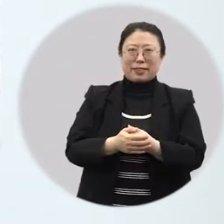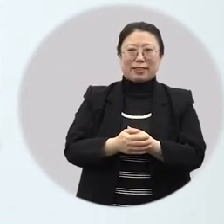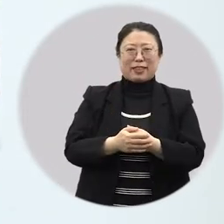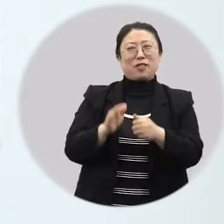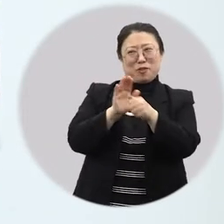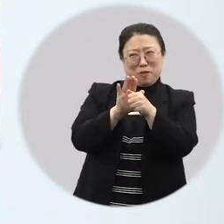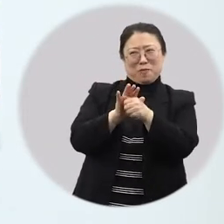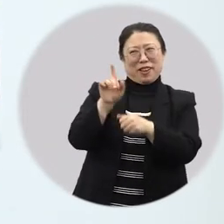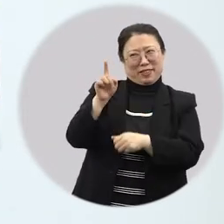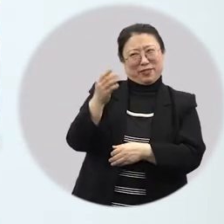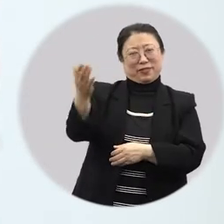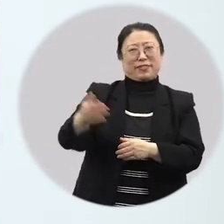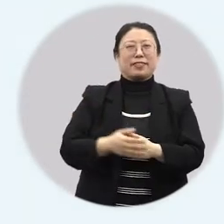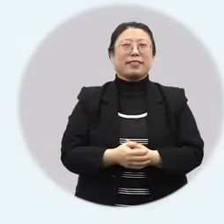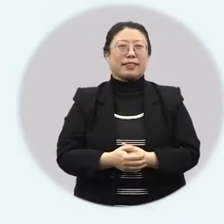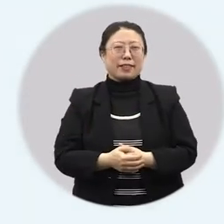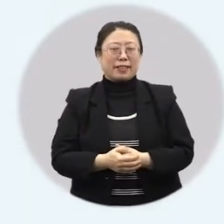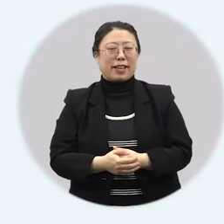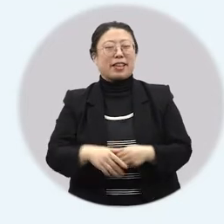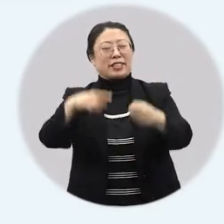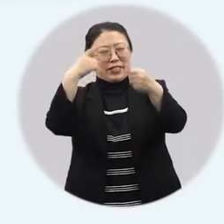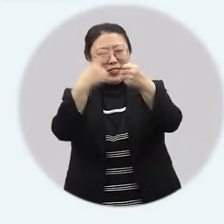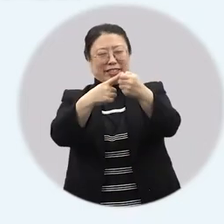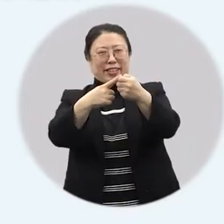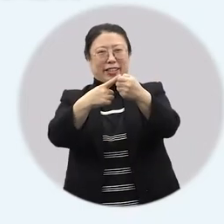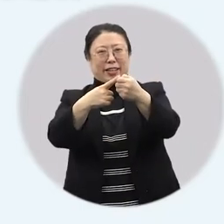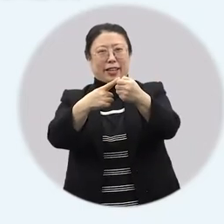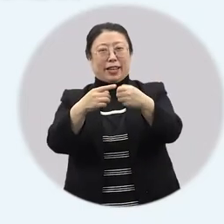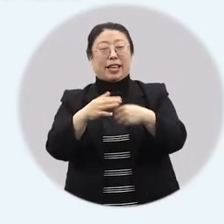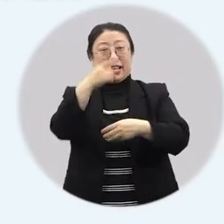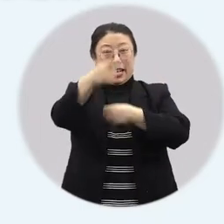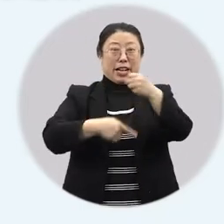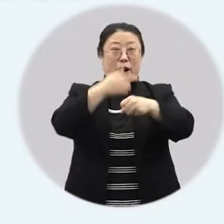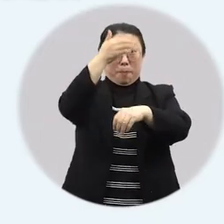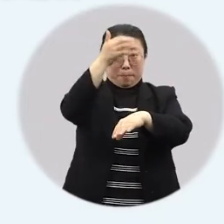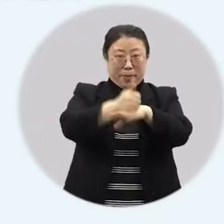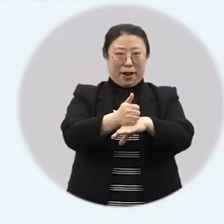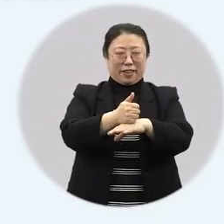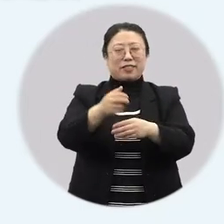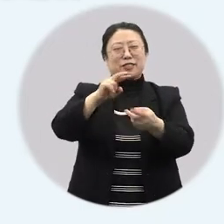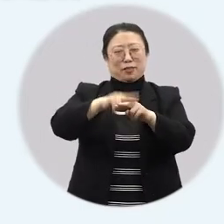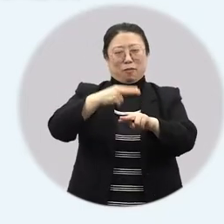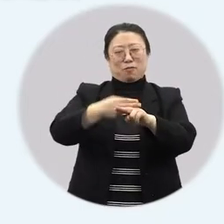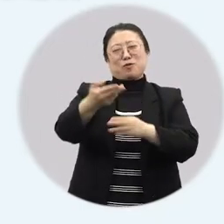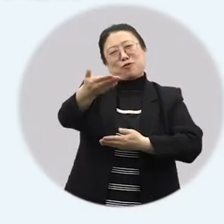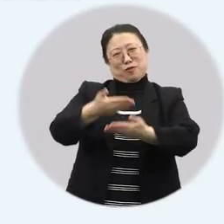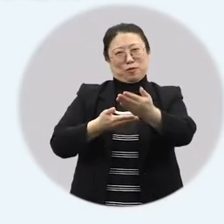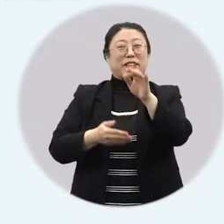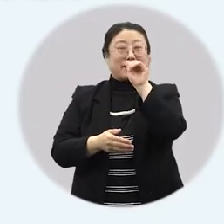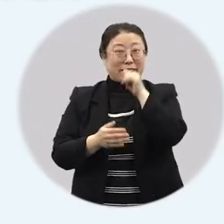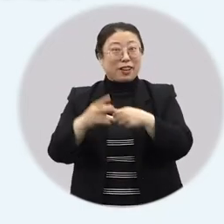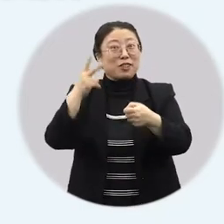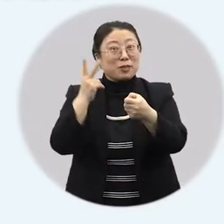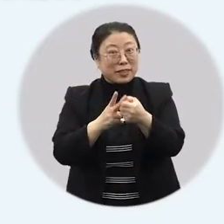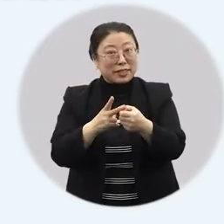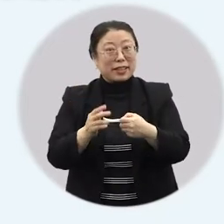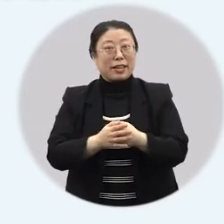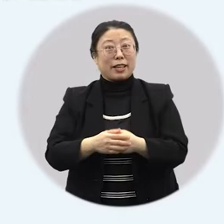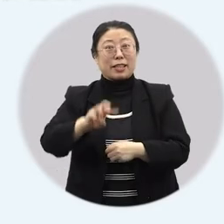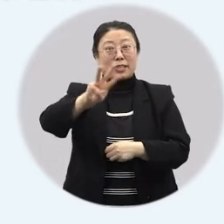그렇다면 힌트를 하나 줄게요 첫째 연말에 선물로 주고 받기도 해요